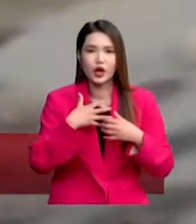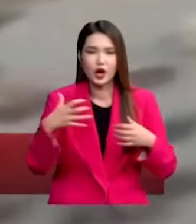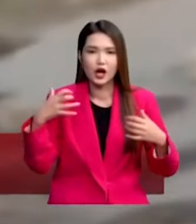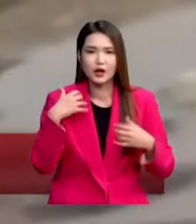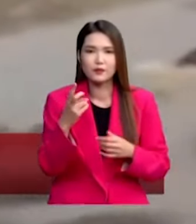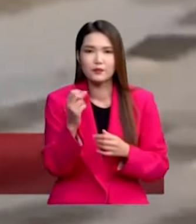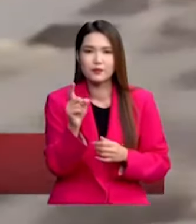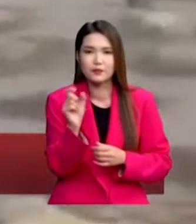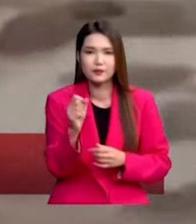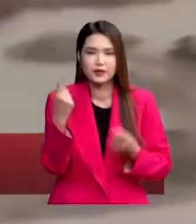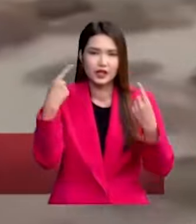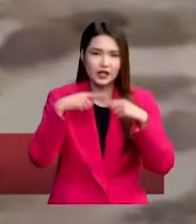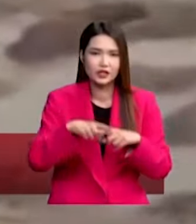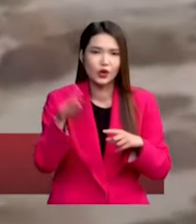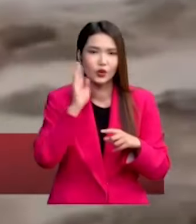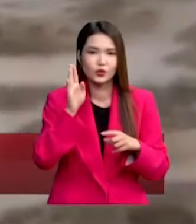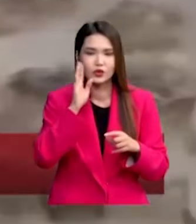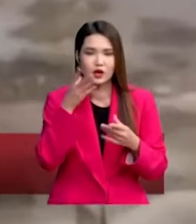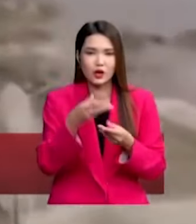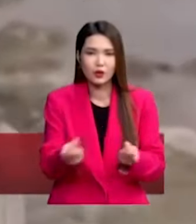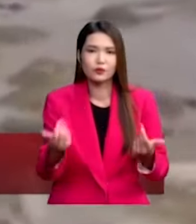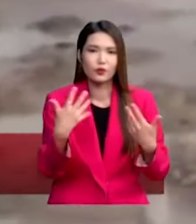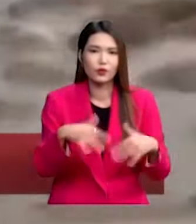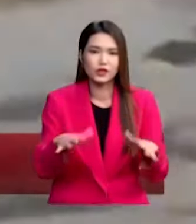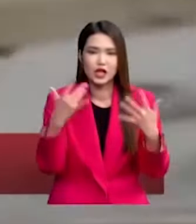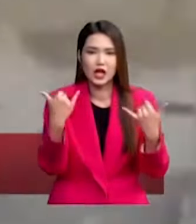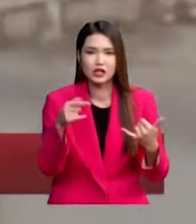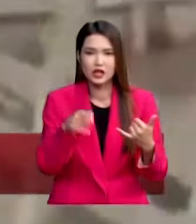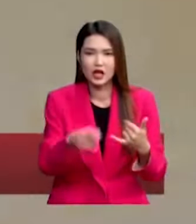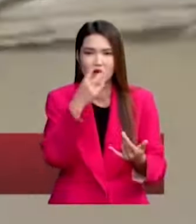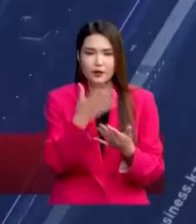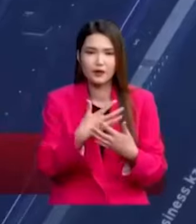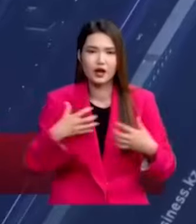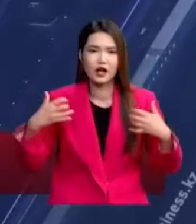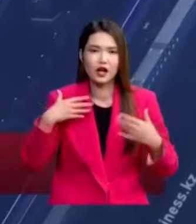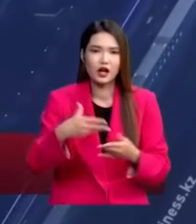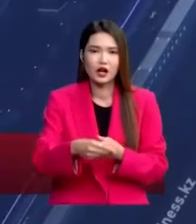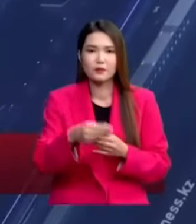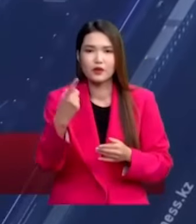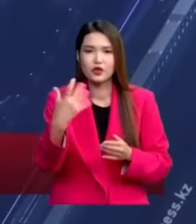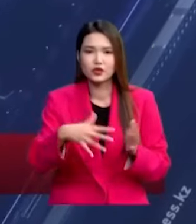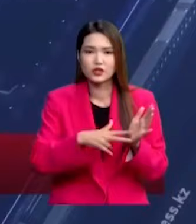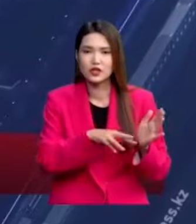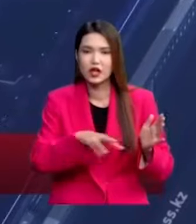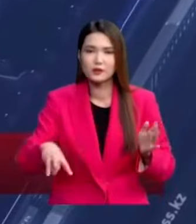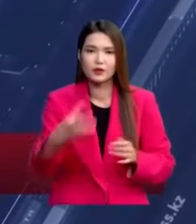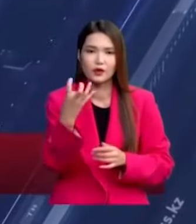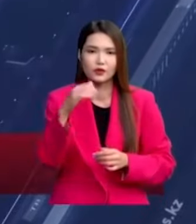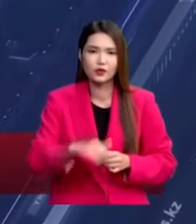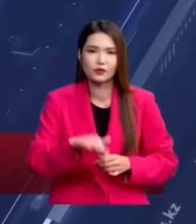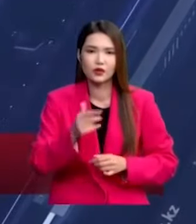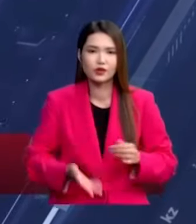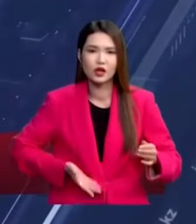мал базасы мен техникаларды су шайып өтті. Бүгінде 1000-ға жуық мал басына 158 миллион 400 мың